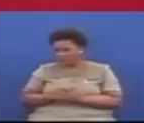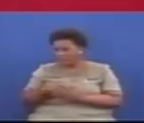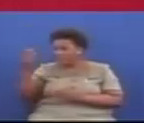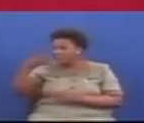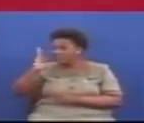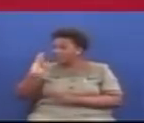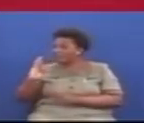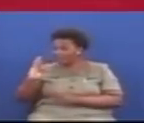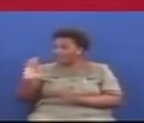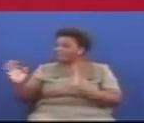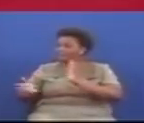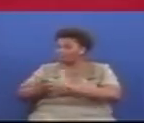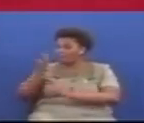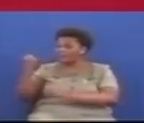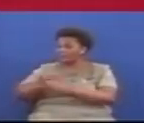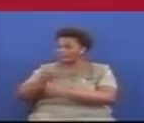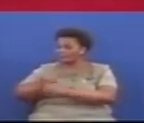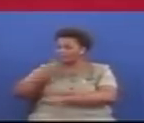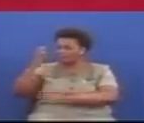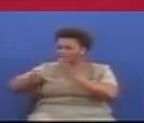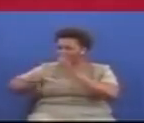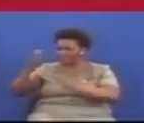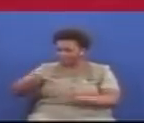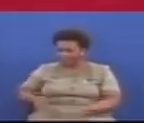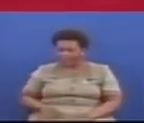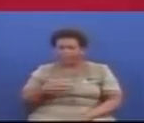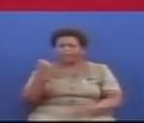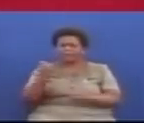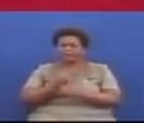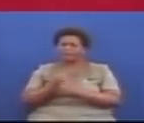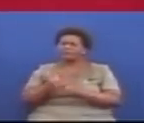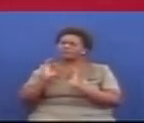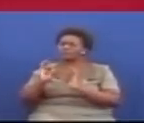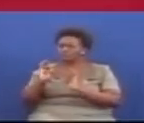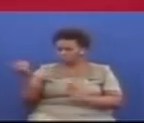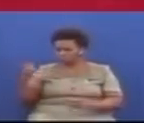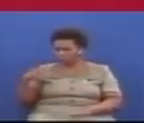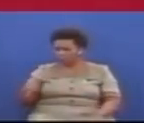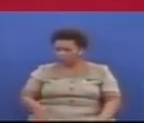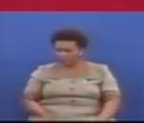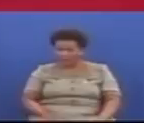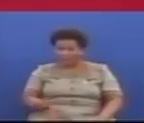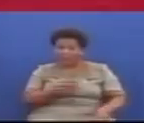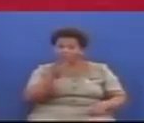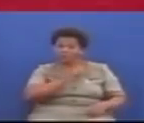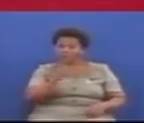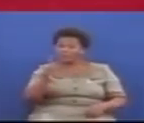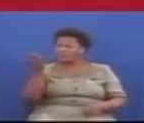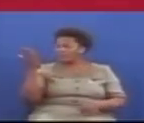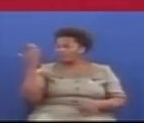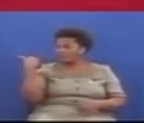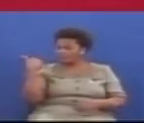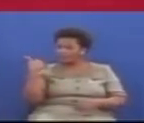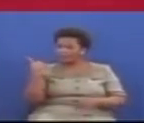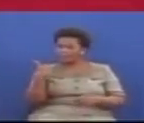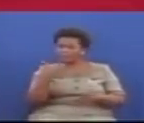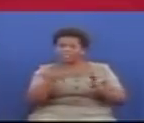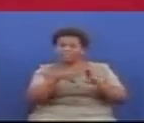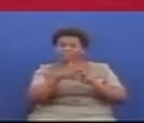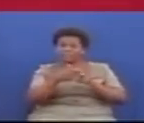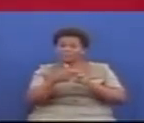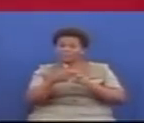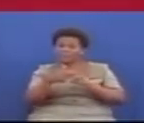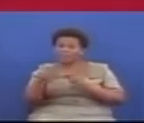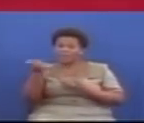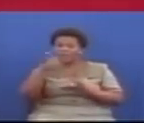iko kazini. Serikali sasa inafanya kazi nzuri. Na wiki iliyopita tu mkandarasi huyu kwa miradi ambayo anaendelea amelipwa zaidi ya